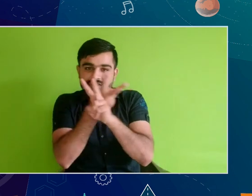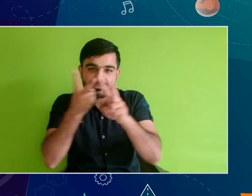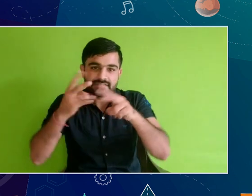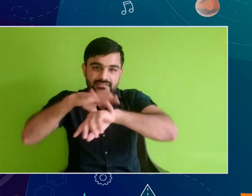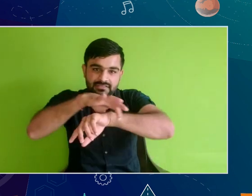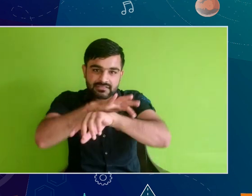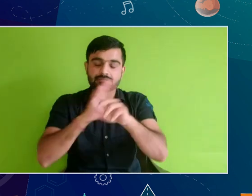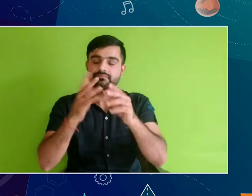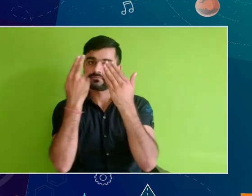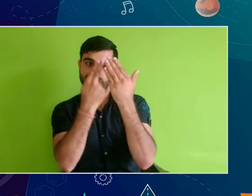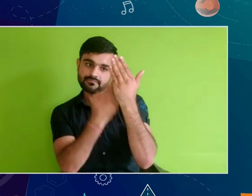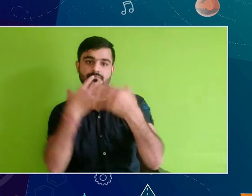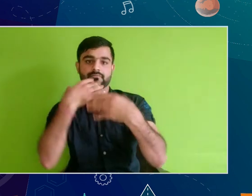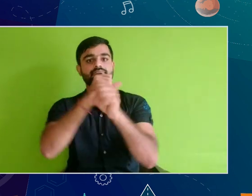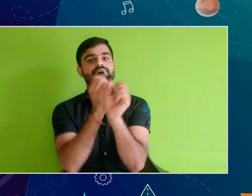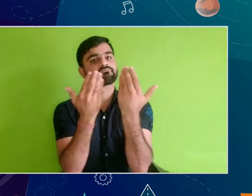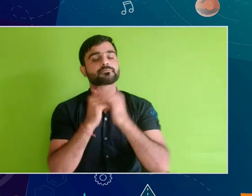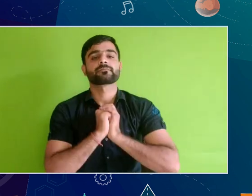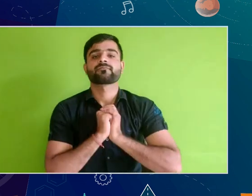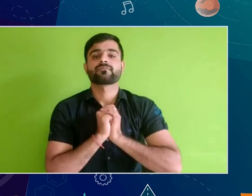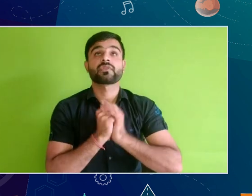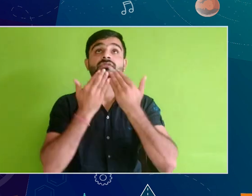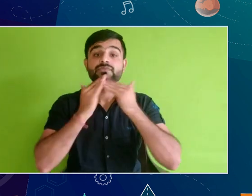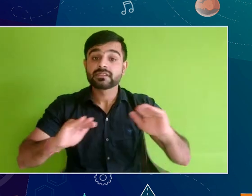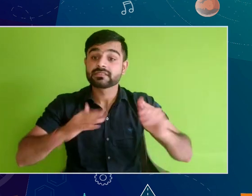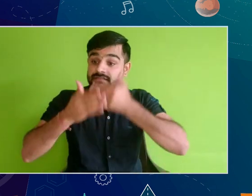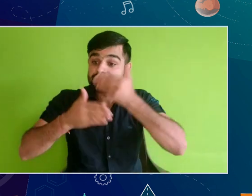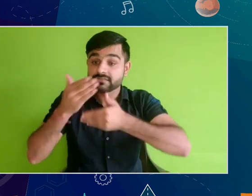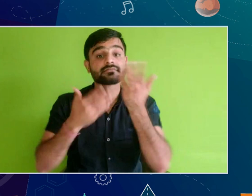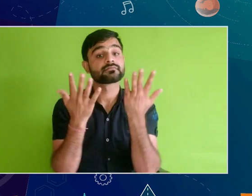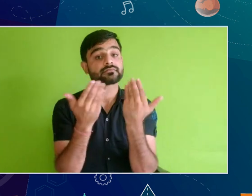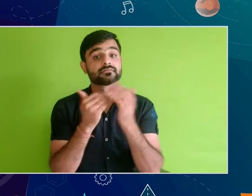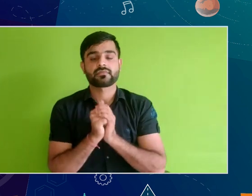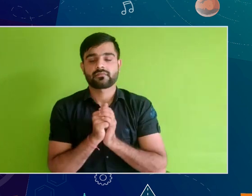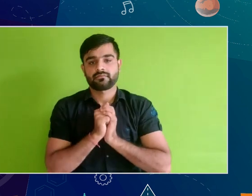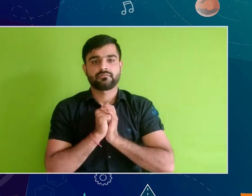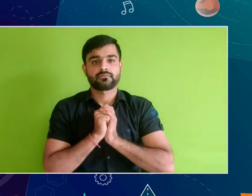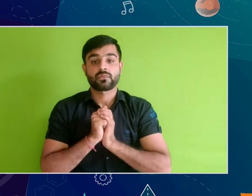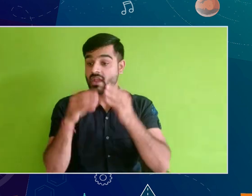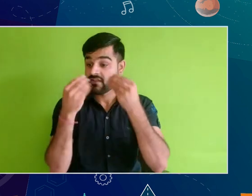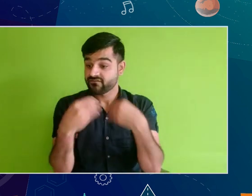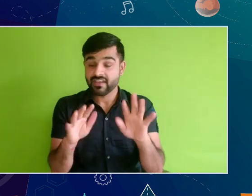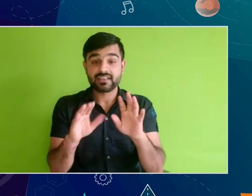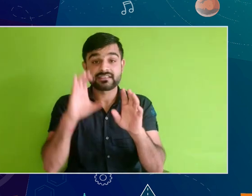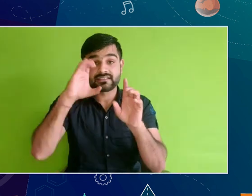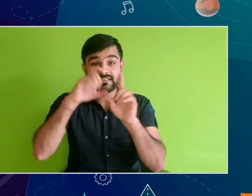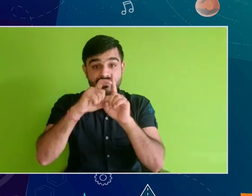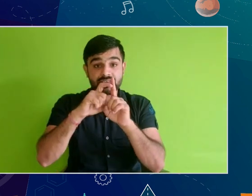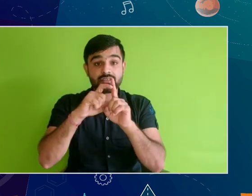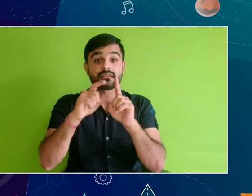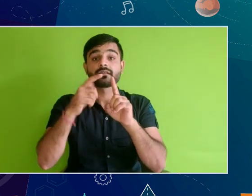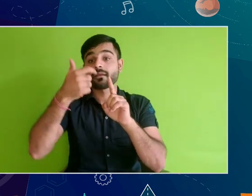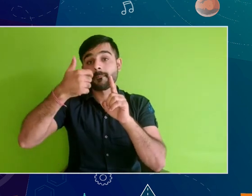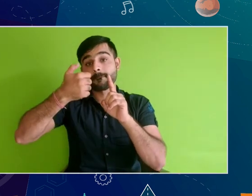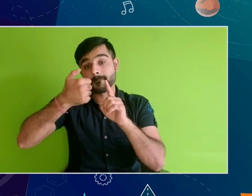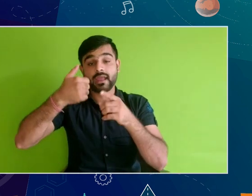बना सकते हैं। और हम बच्चों को ये भी सिखा सकते हैं कि कैसे हम वेस्ट सीडी से पेन स्टैंड बना सकते हैं,